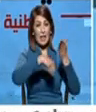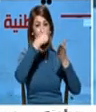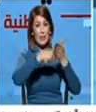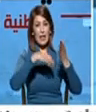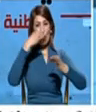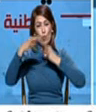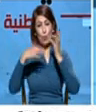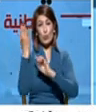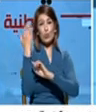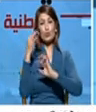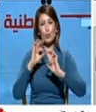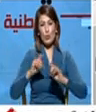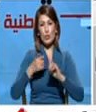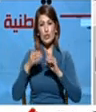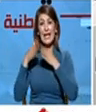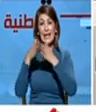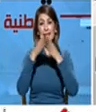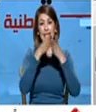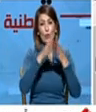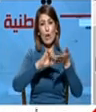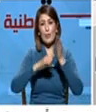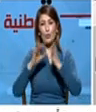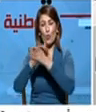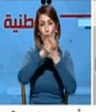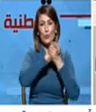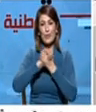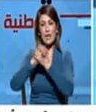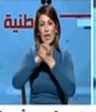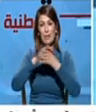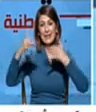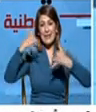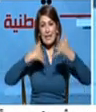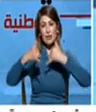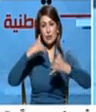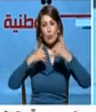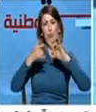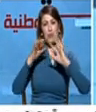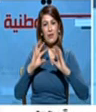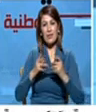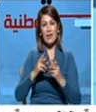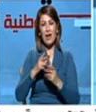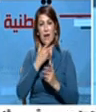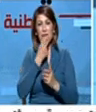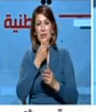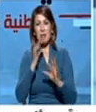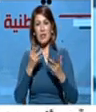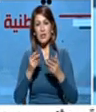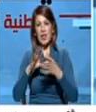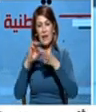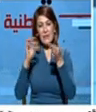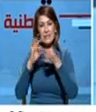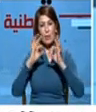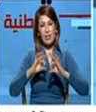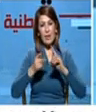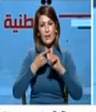المناسبات ندعيه في المواطنين الى التضامن الرقبه تضمن الوطني فيتمثل اساسي يتمثل في